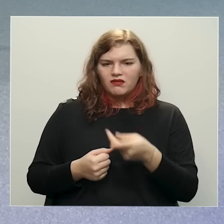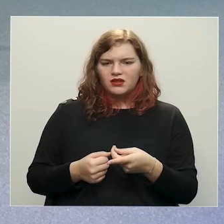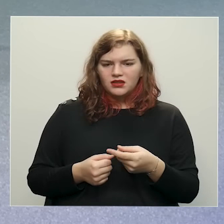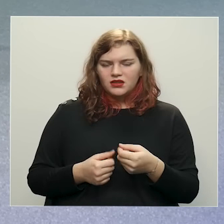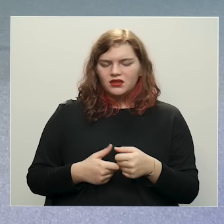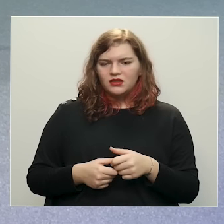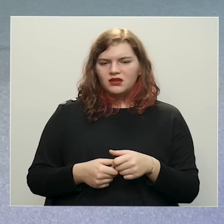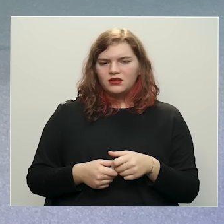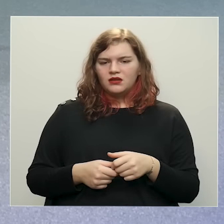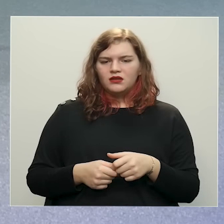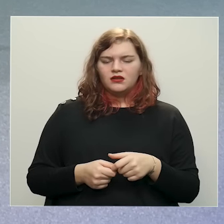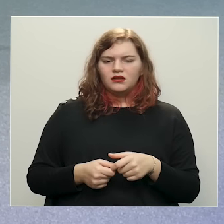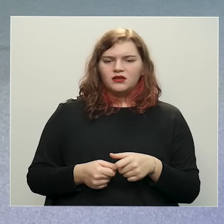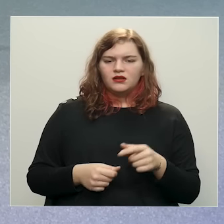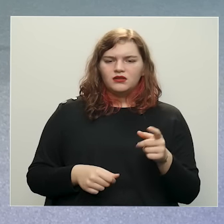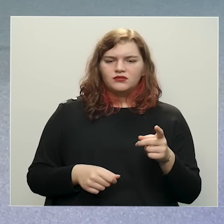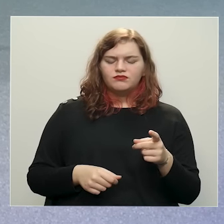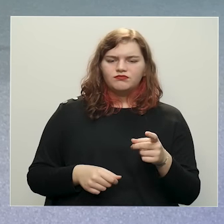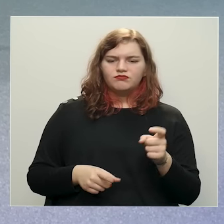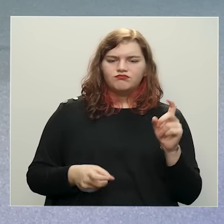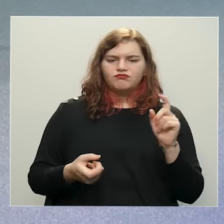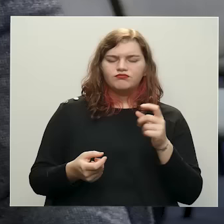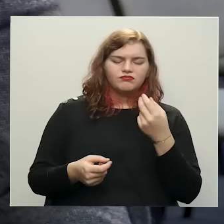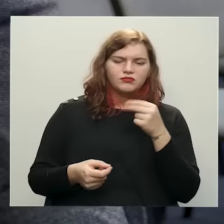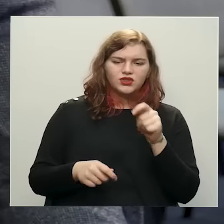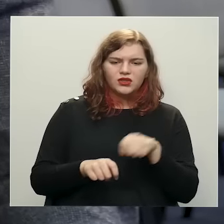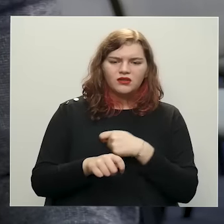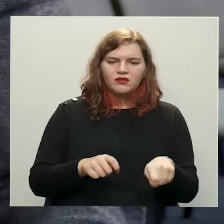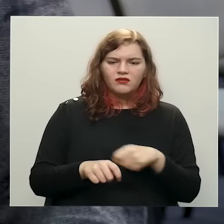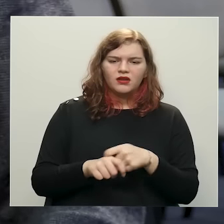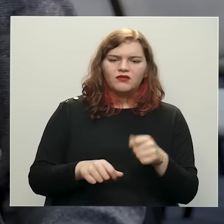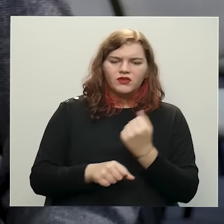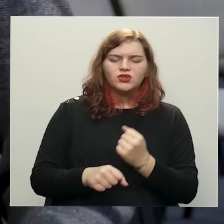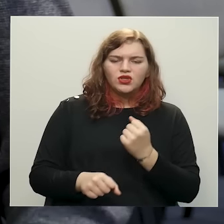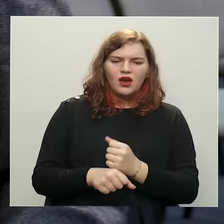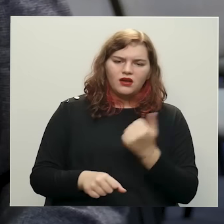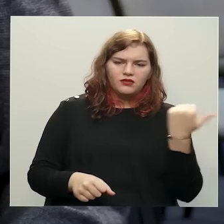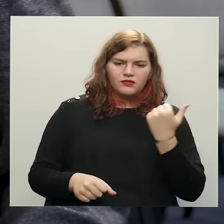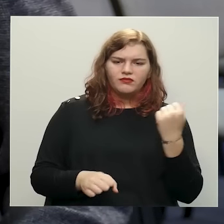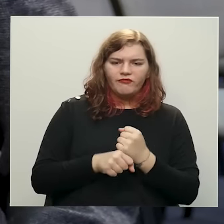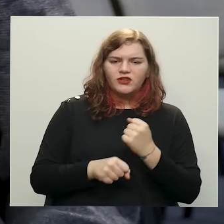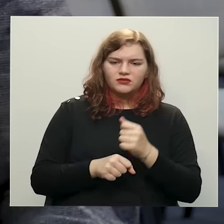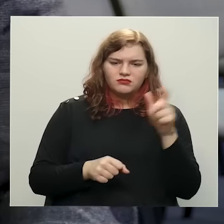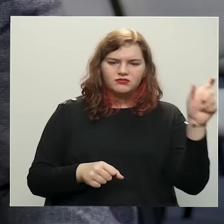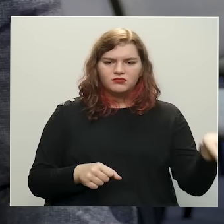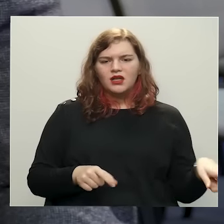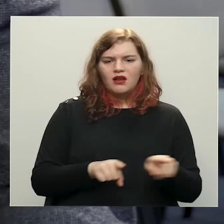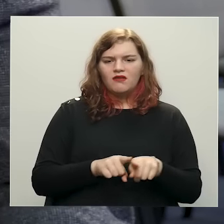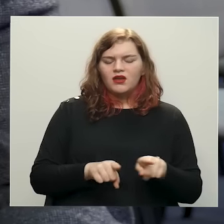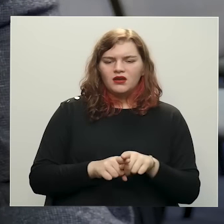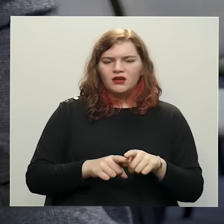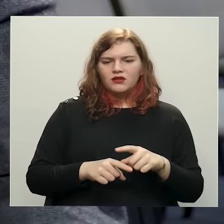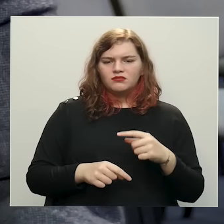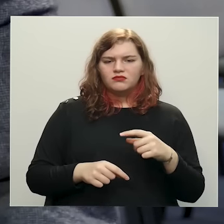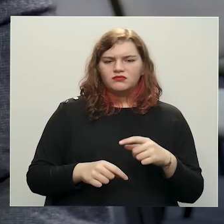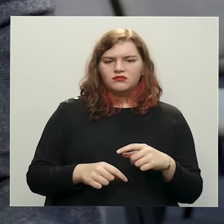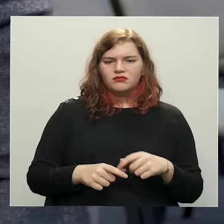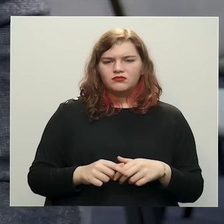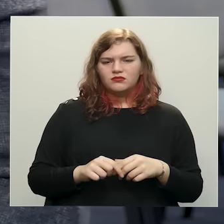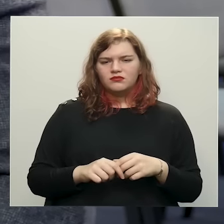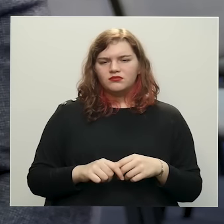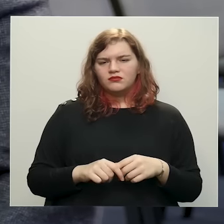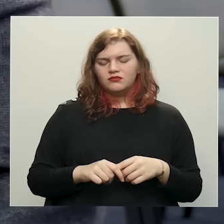ăsta făcea nedeile. Cel mai tare nedei de acolo din zonă, de la Clopotiva, el le făcea. Un fel de rugi, cum sunt da, banat rugile, rugile așa.